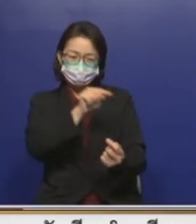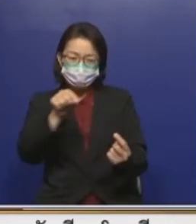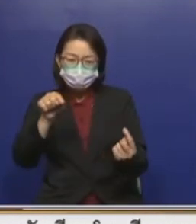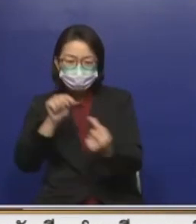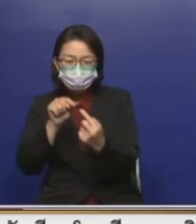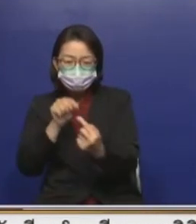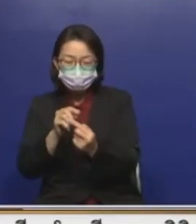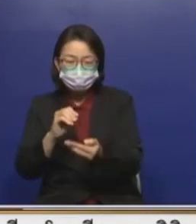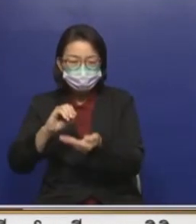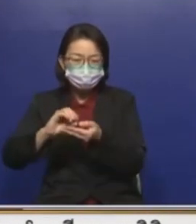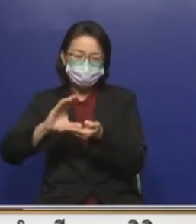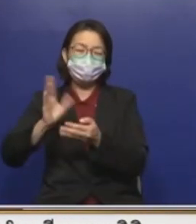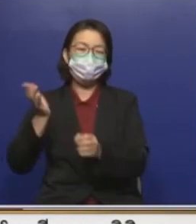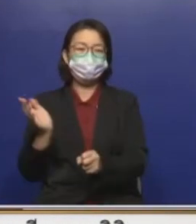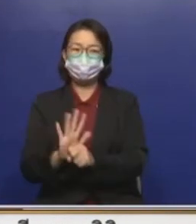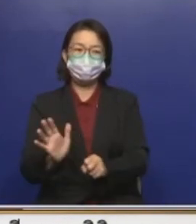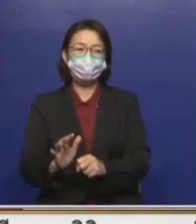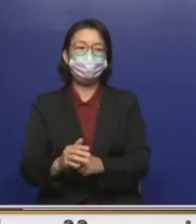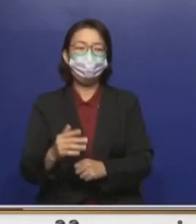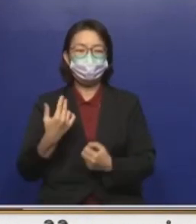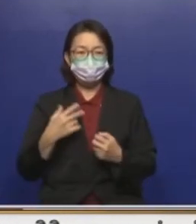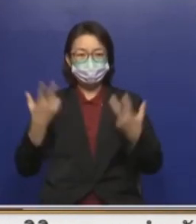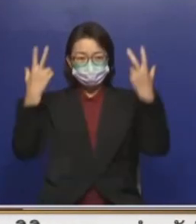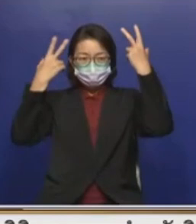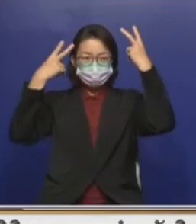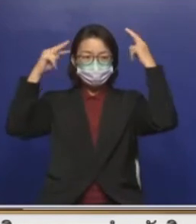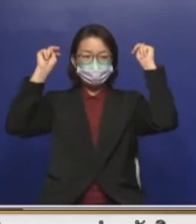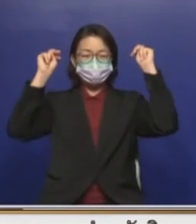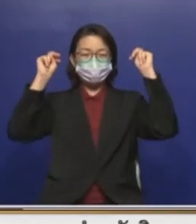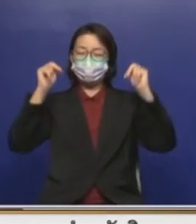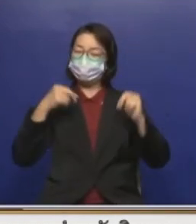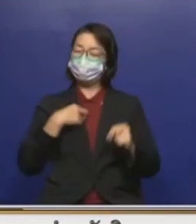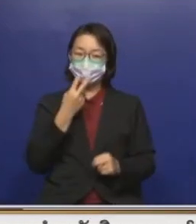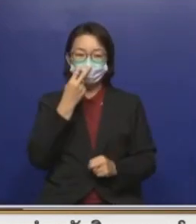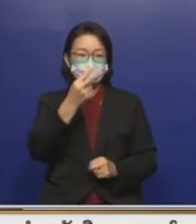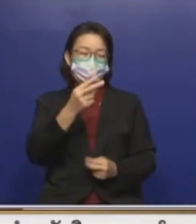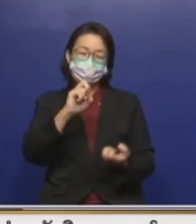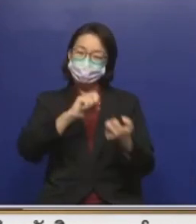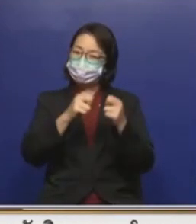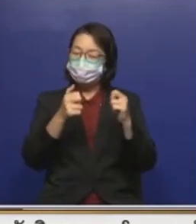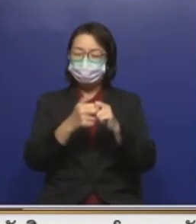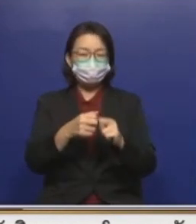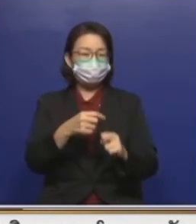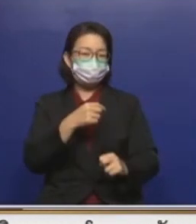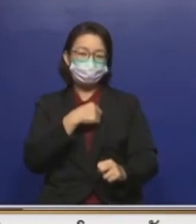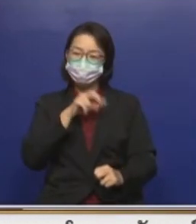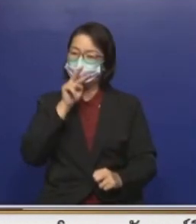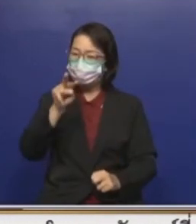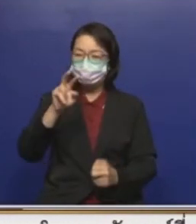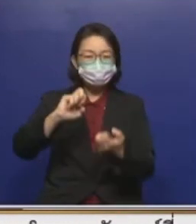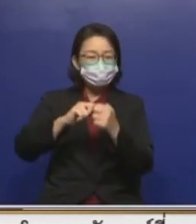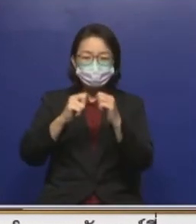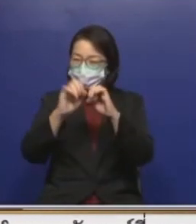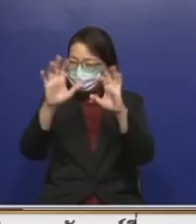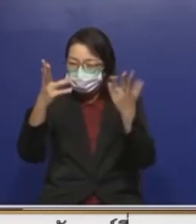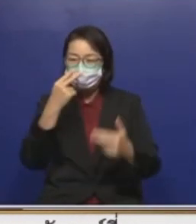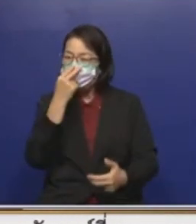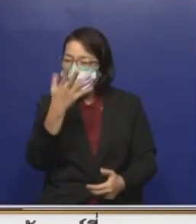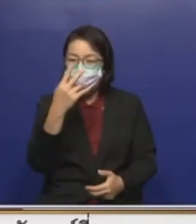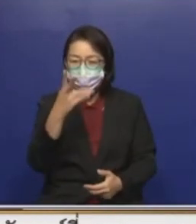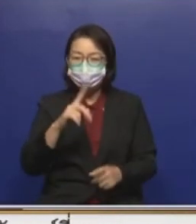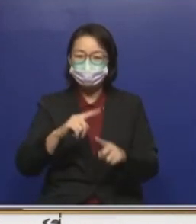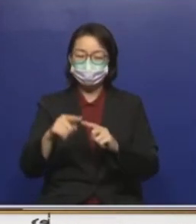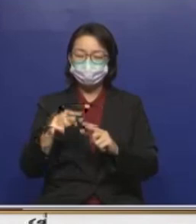ปัญหาได้ค่ะรัฐบาลไม่เคยเห็นปัญหาด้วยตัวเองรัฐบาลนี้จะเริ่มเห็นปัญหาก็ต่อเมื่อมีทัวร์ล